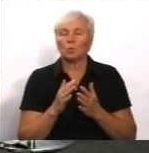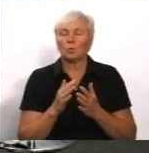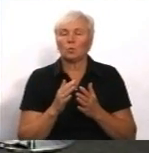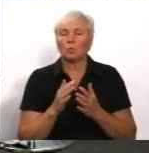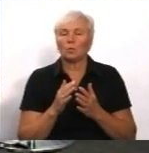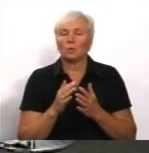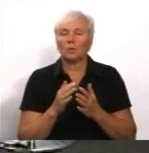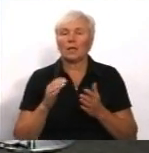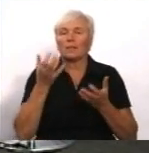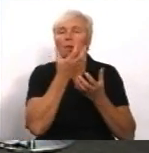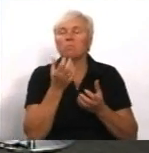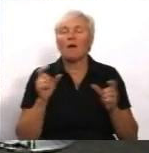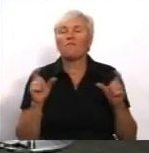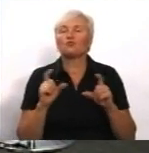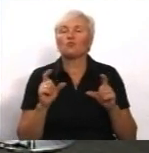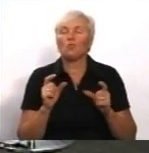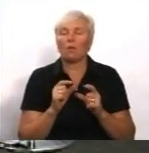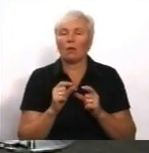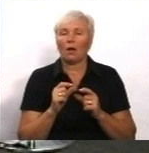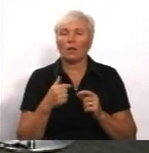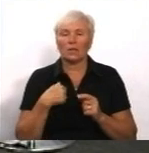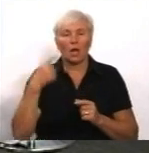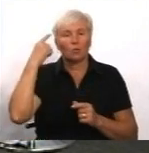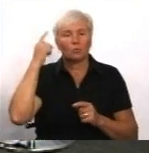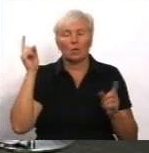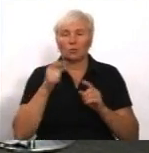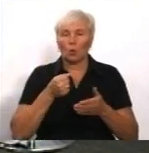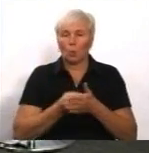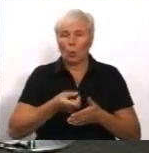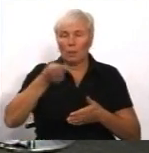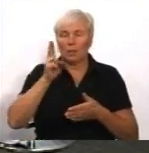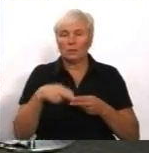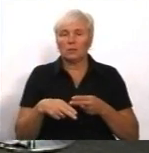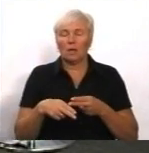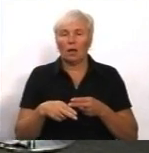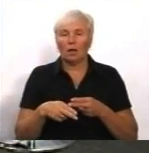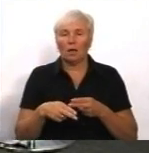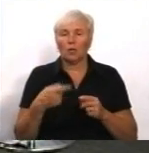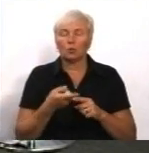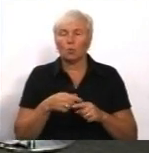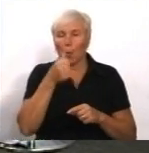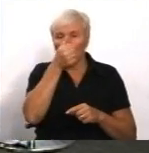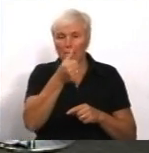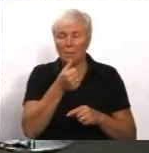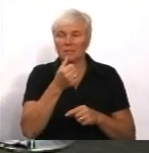тепла в школах, але я думаю, що до кінця цього місяця,